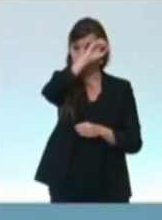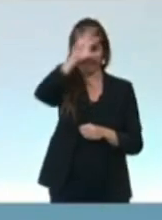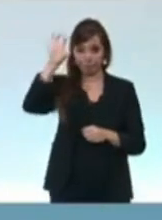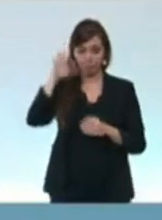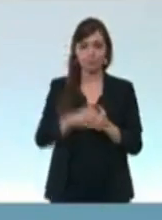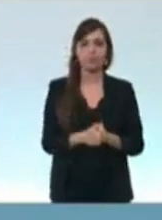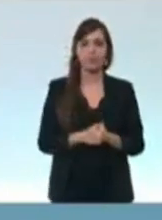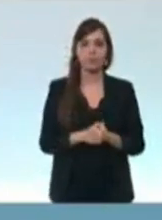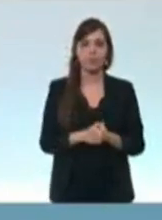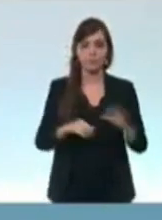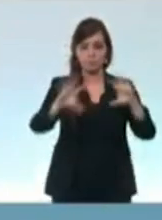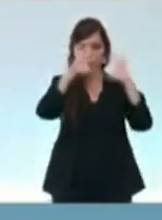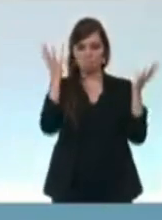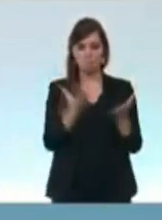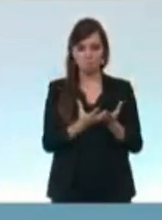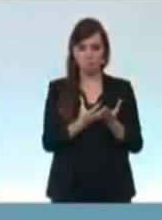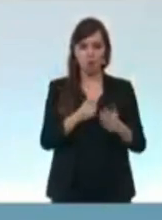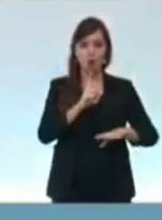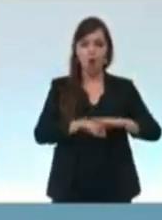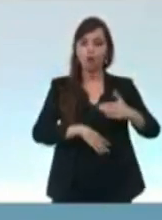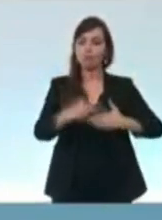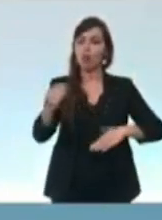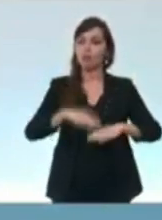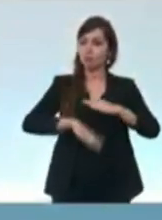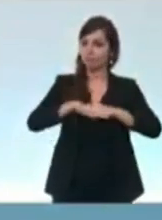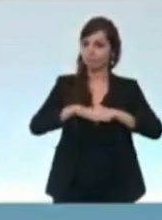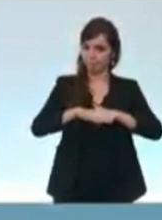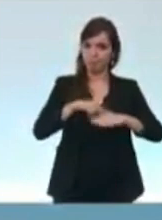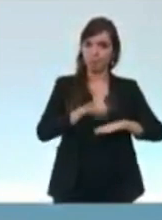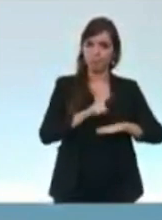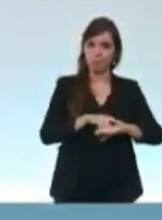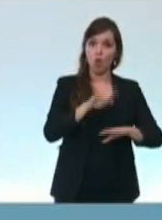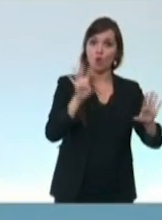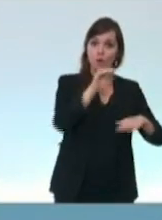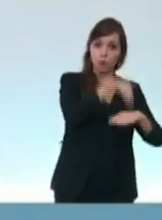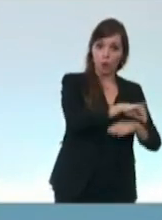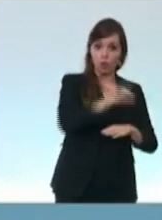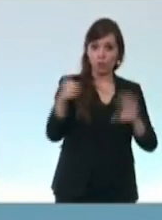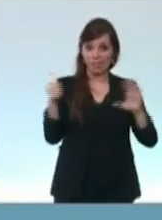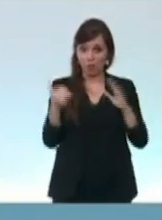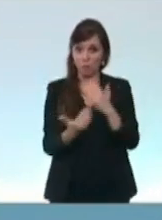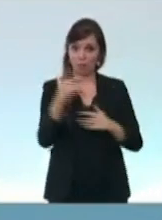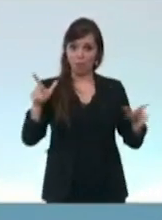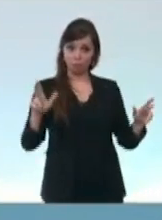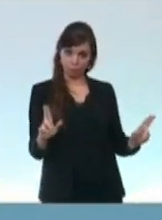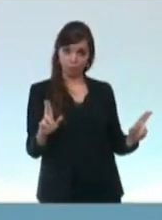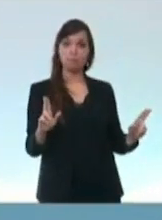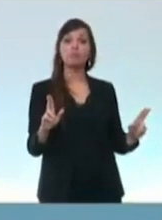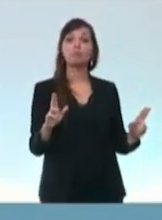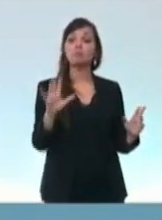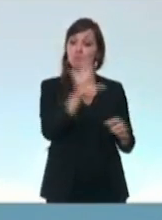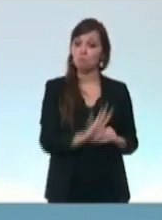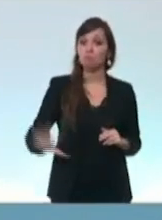territoires le couvre-feu s'appliquera de 21h à 6h sur l'ensemble du territoire des